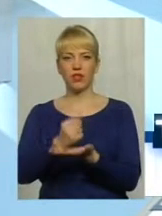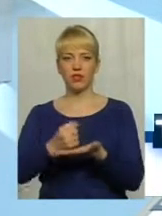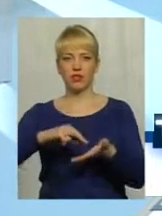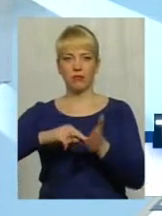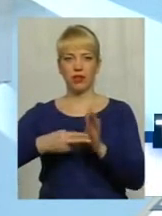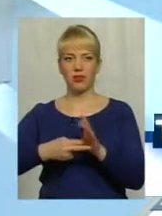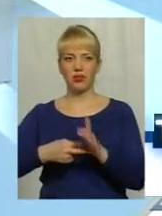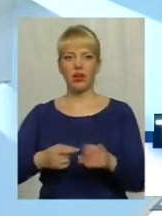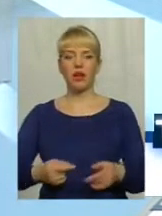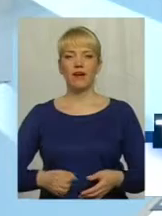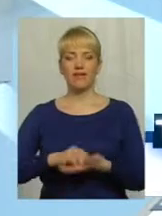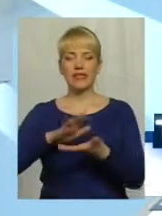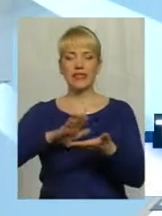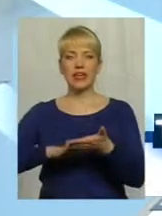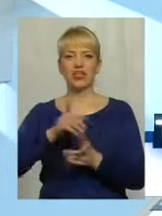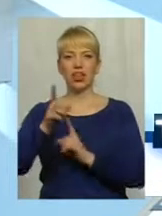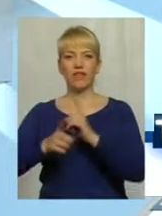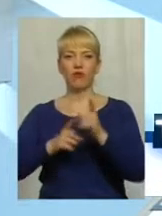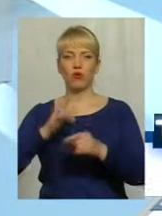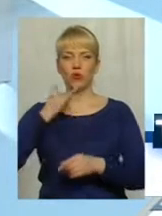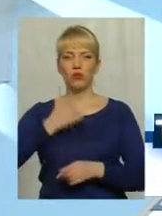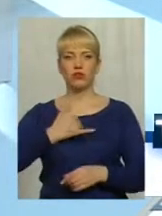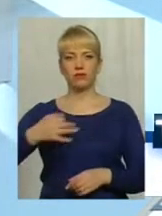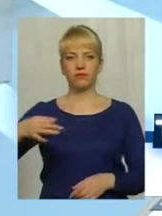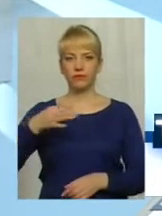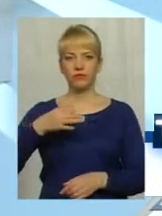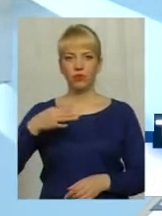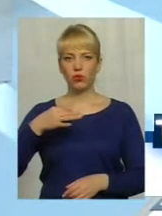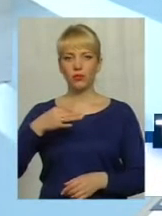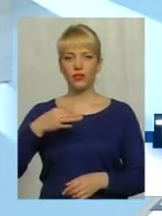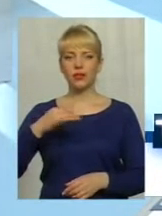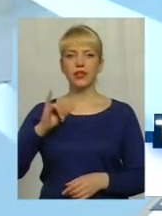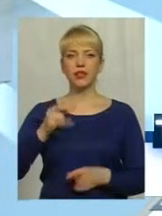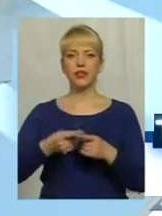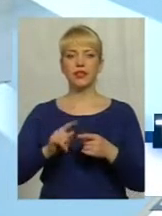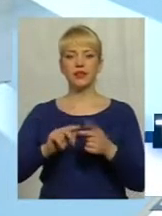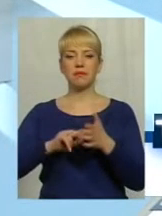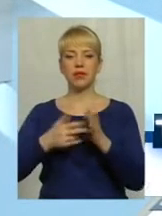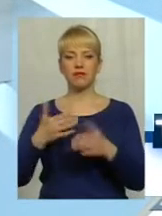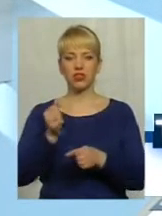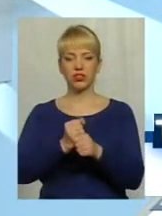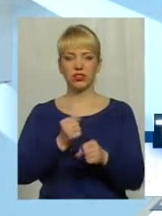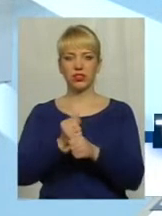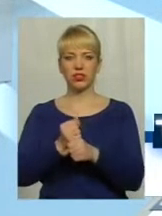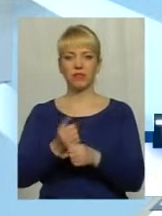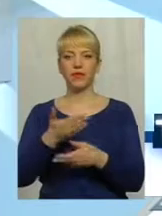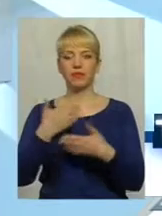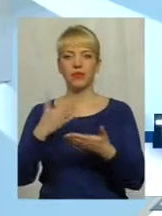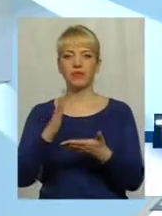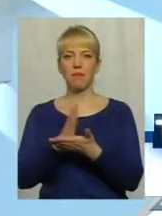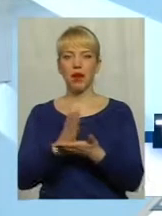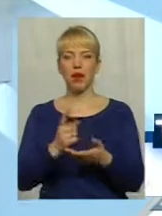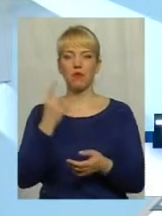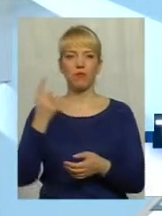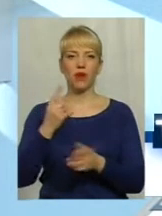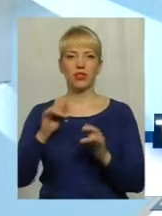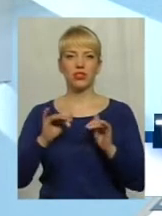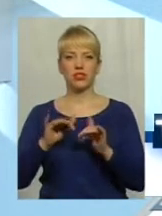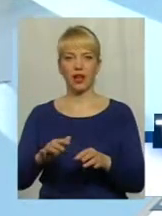відзначення реформації в нас в області. І цей план вже діє, ми вже маємо його перші заходи і